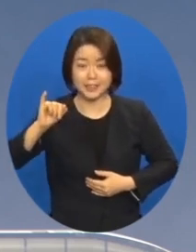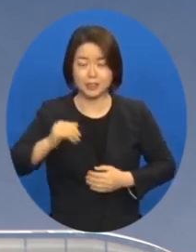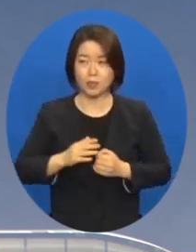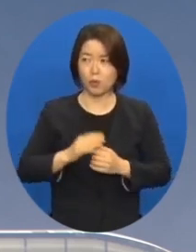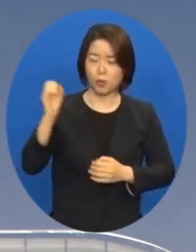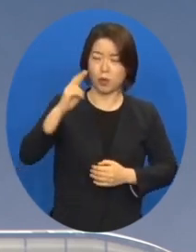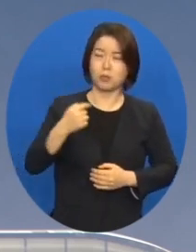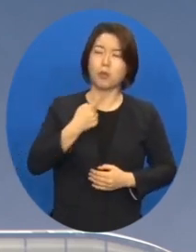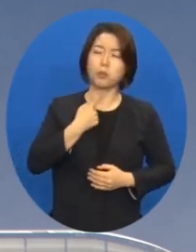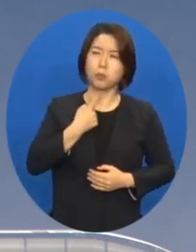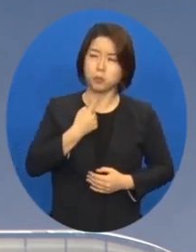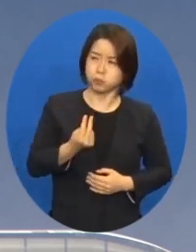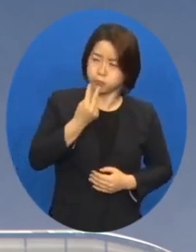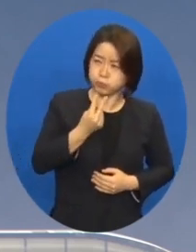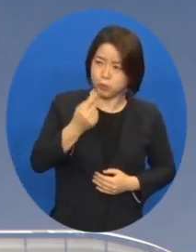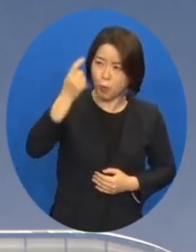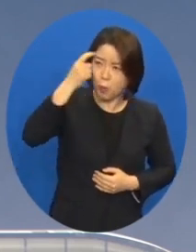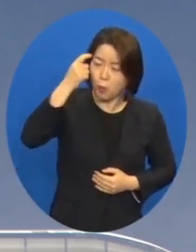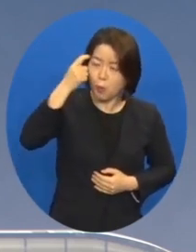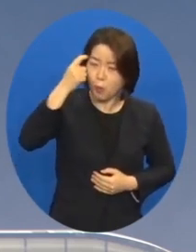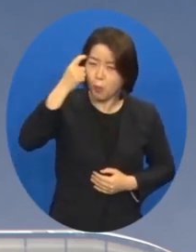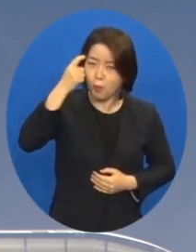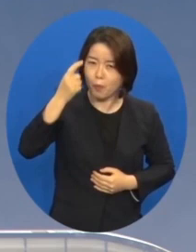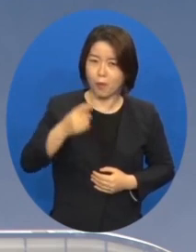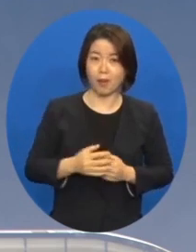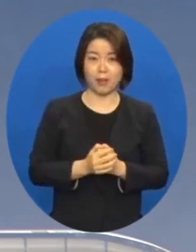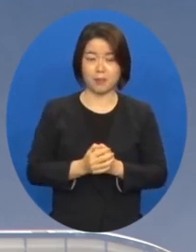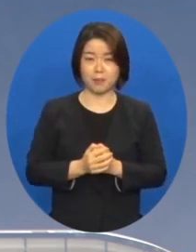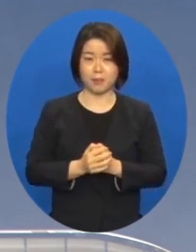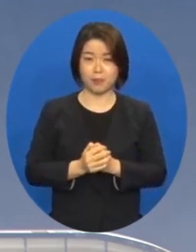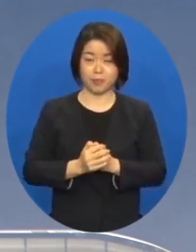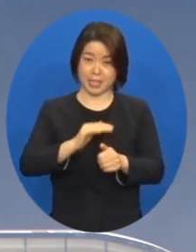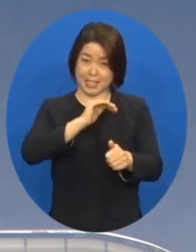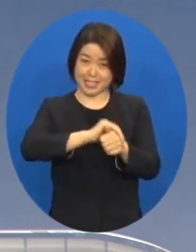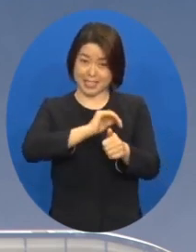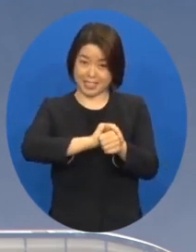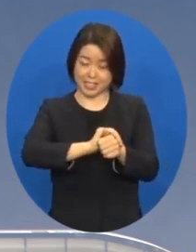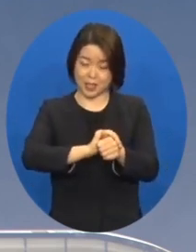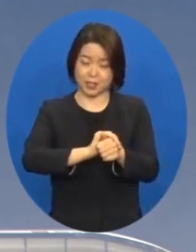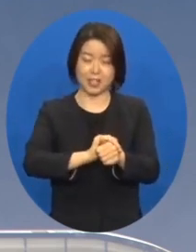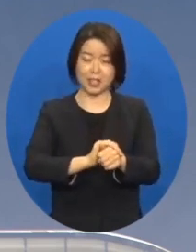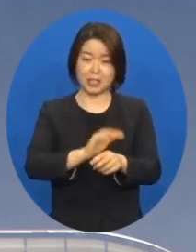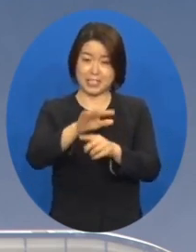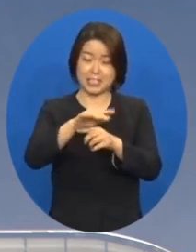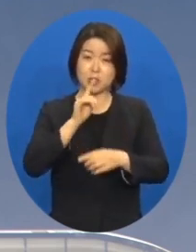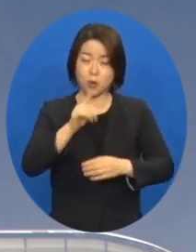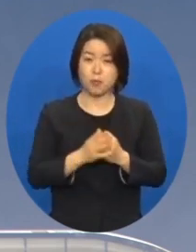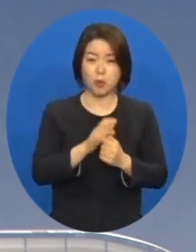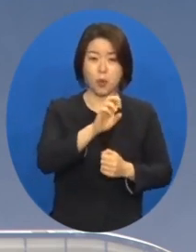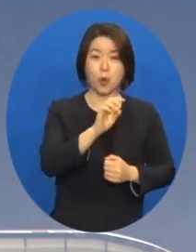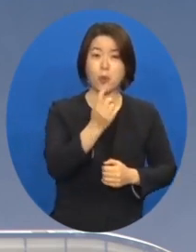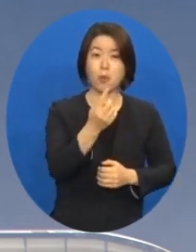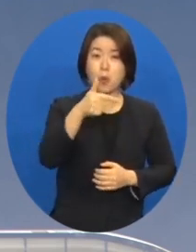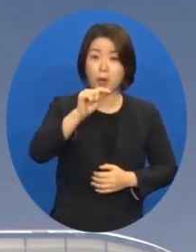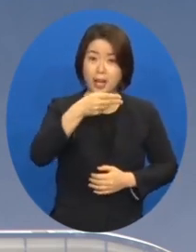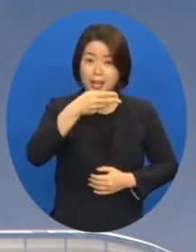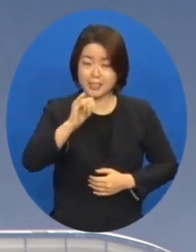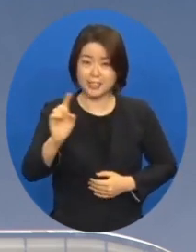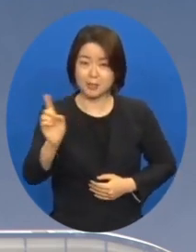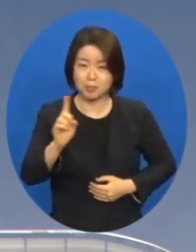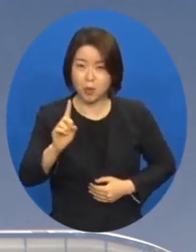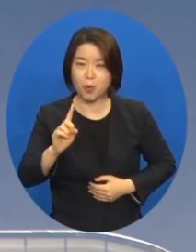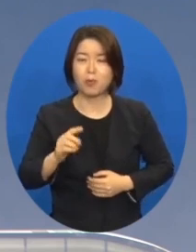갑자기 내 모가지를 왜 말씀하시나. 경상도 사투리로 목시라는 말을 모가지라고 그렇게 표현을